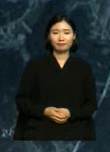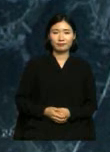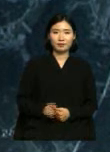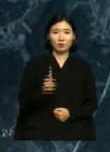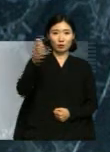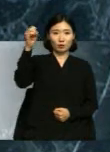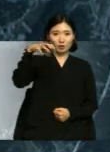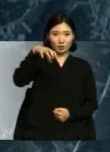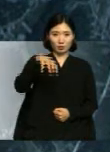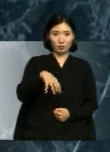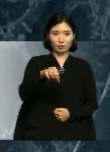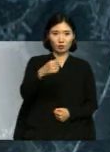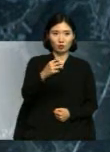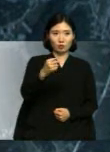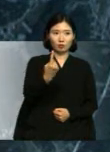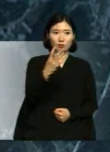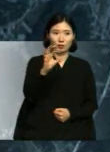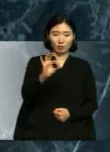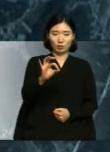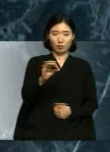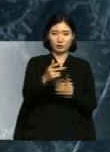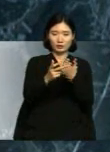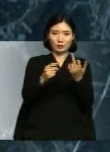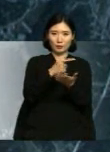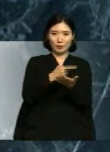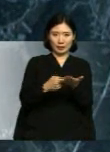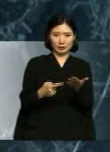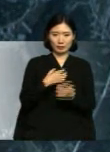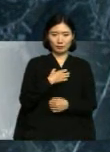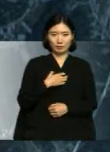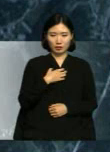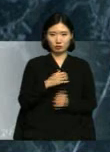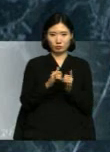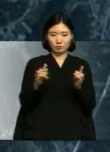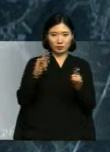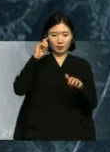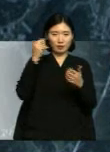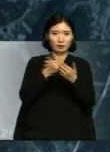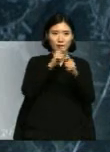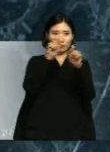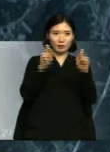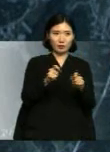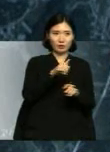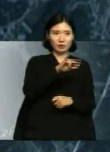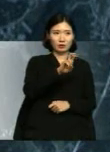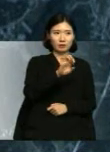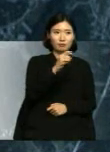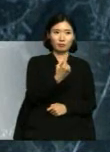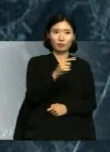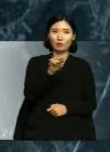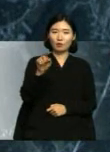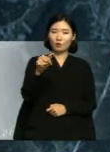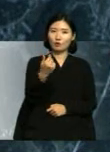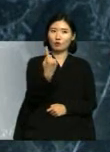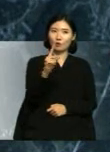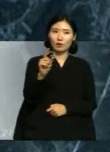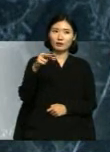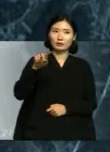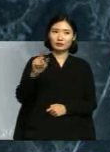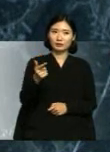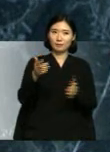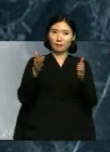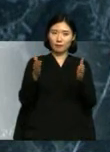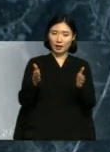고양시에 위치한 고봉산에 훼손을 우려하는 주민 반대로 보류됐던 김포 관산간 도로 건설 사업이 재개되는